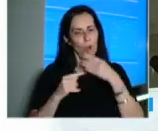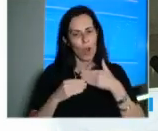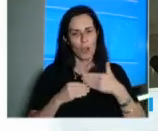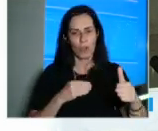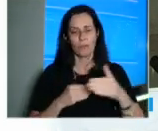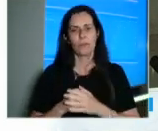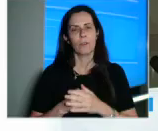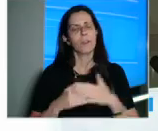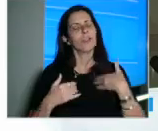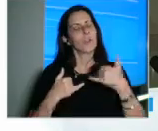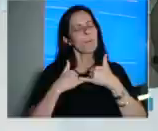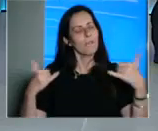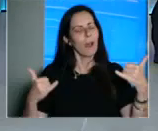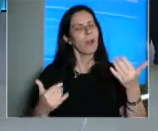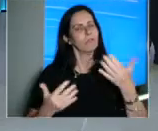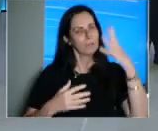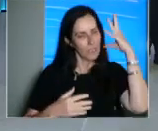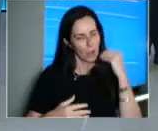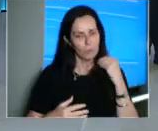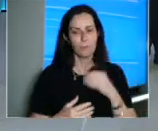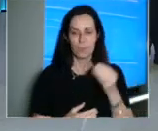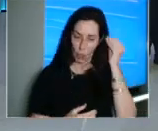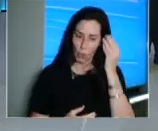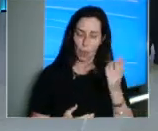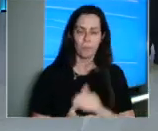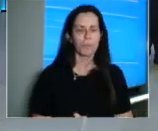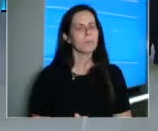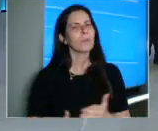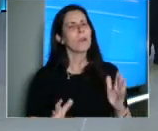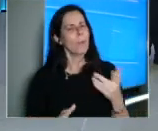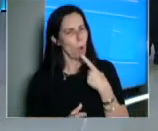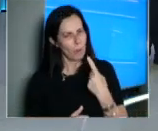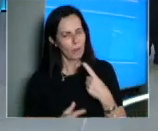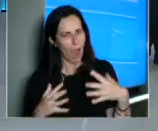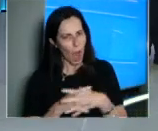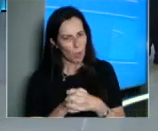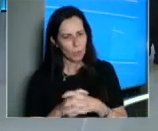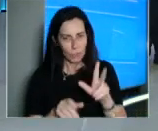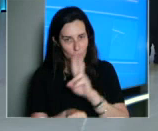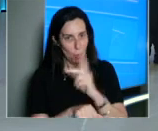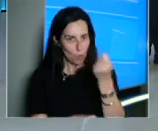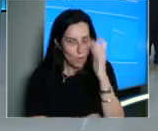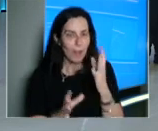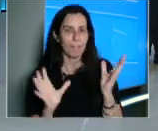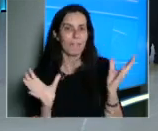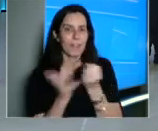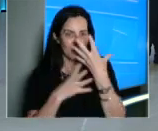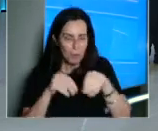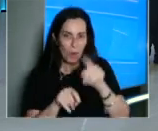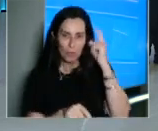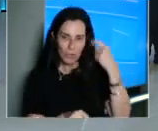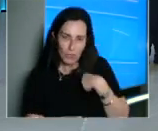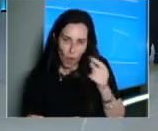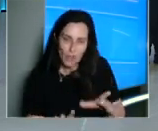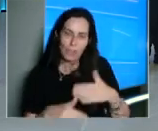שנה, תרבחו ותסעדו. אנחנו זוכרים. אז מה, בעצם מה הוא אומר? אחדות, רק תשמרו שבת ותקימו משפחה כמו שאני חושב שצריכה